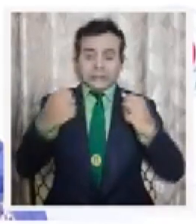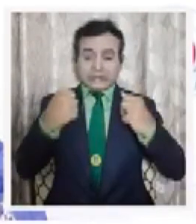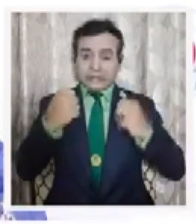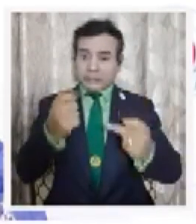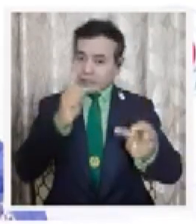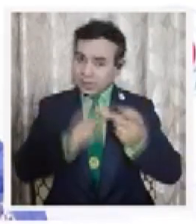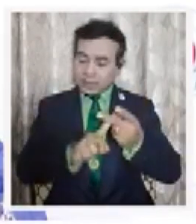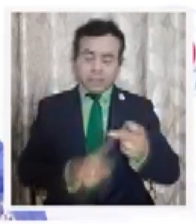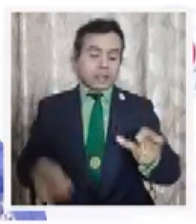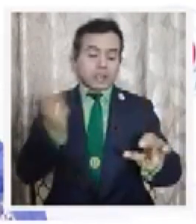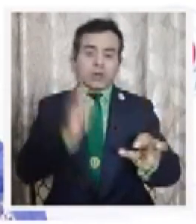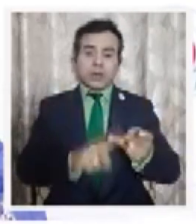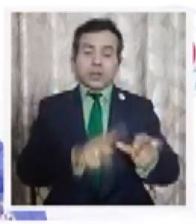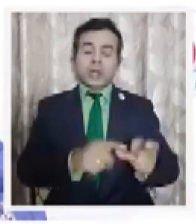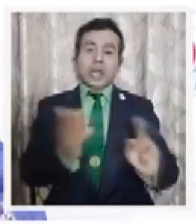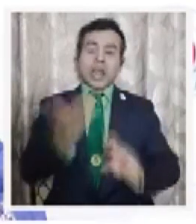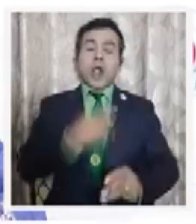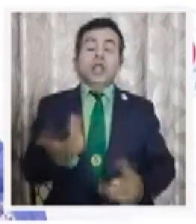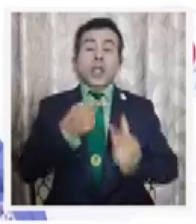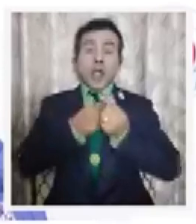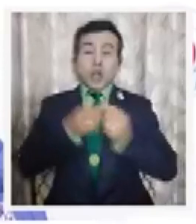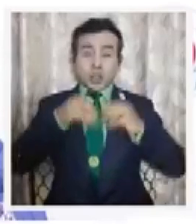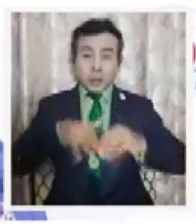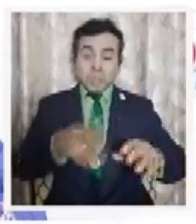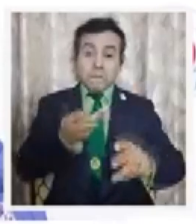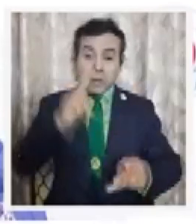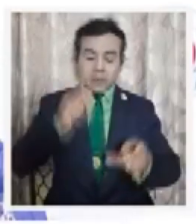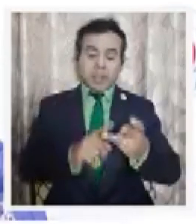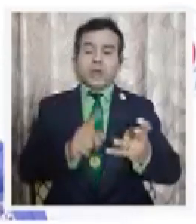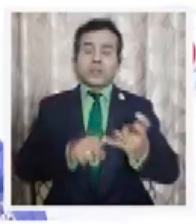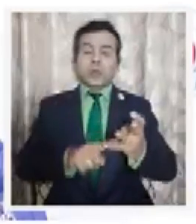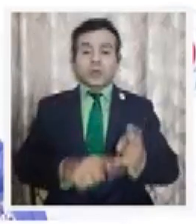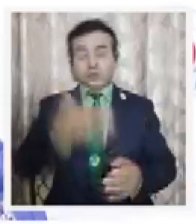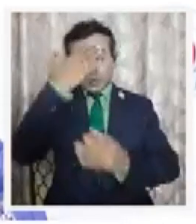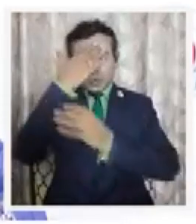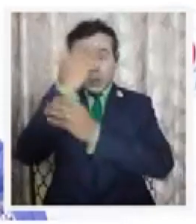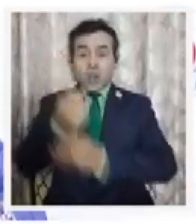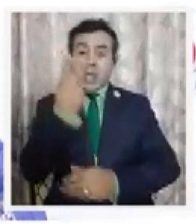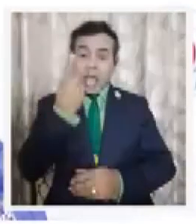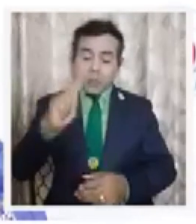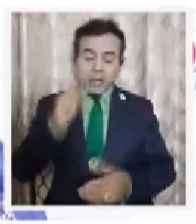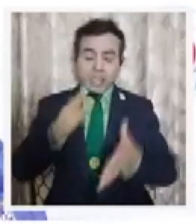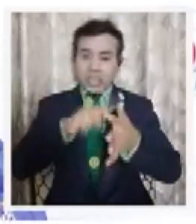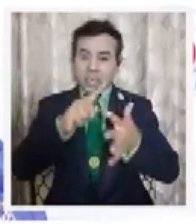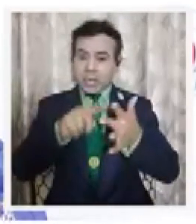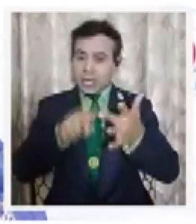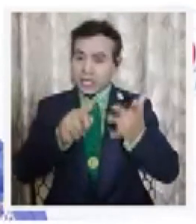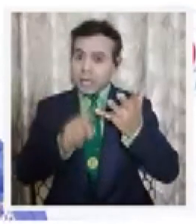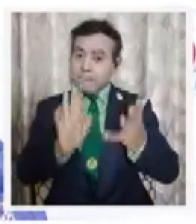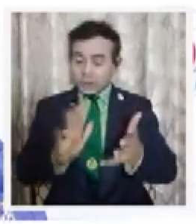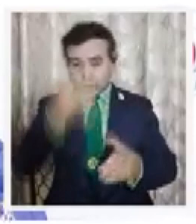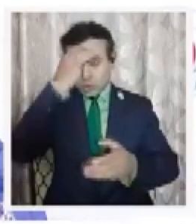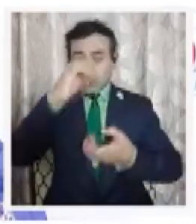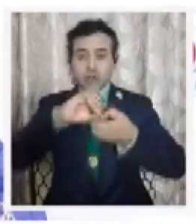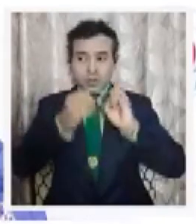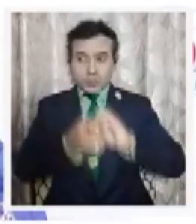চোখে ঝাপসা দেখা বা তীব্র মাথা ব্যথা হওয়া, খিঁচুনি হওয়া, প্রসবের পূর্বে হঠাৎ রক্তপাত হওয়া, ভীষণ জ্বর হওয়া